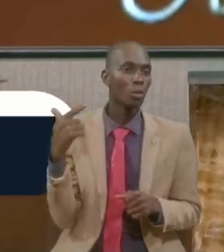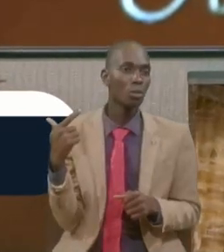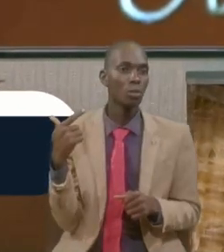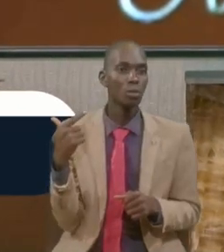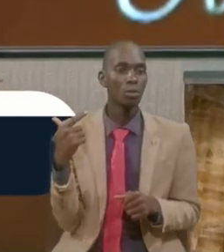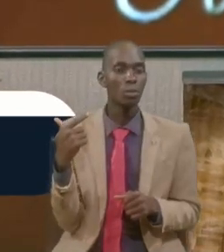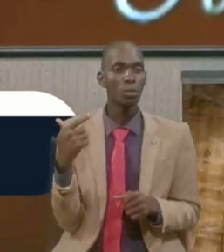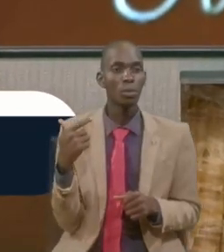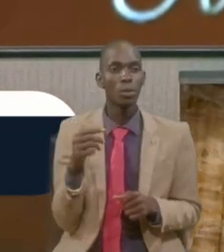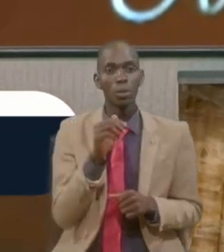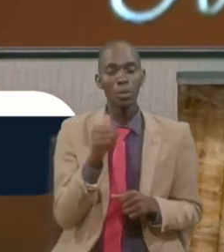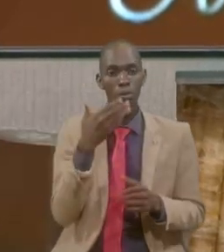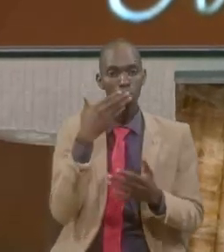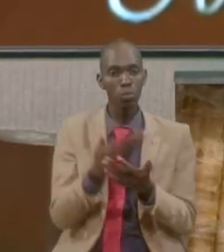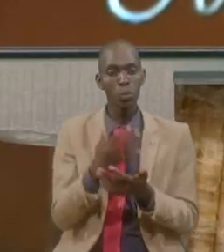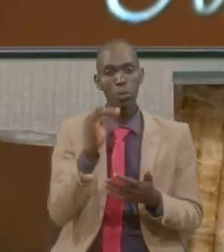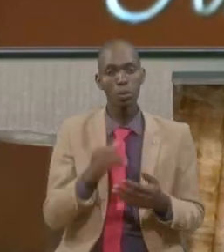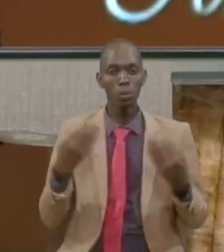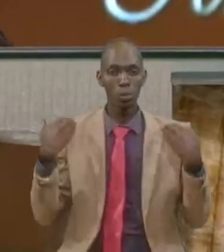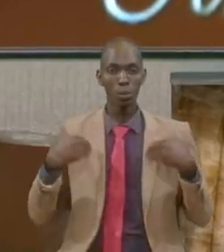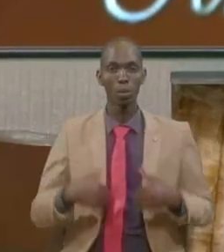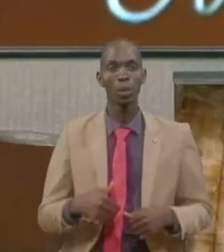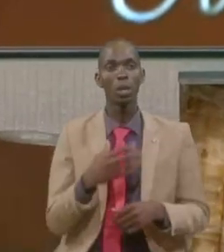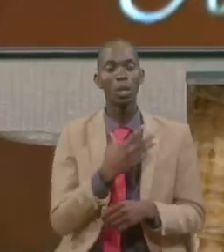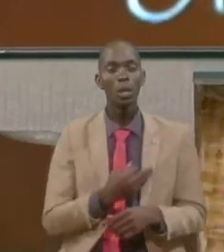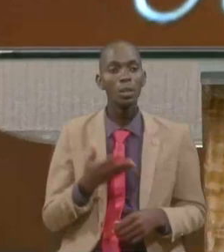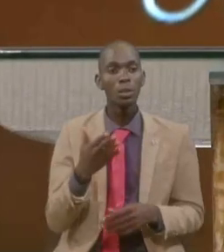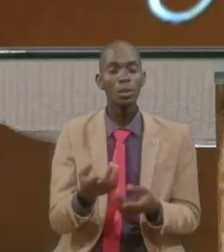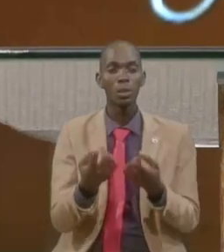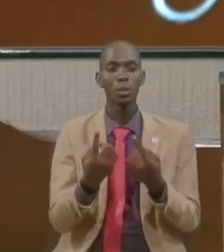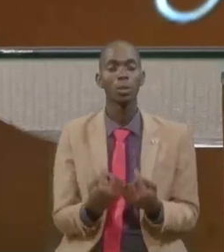d'or et un habit magnifique.